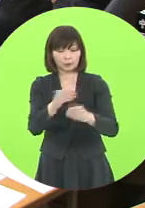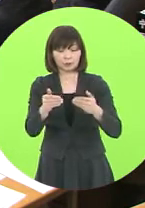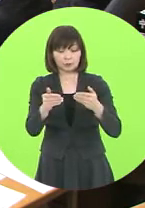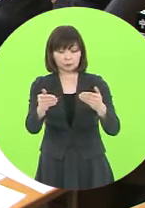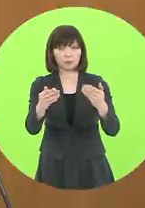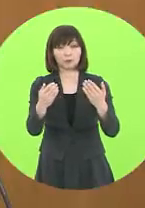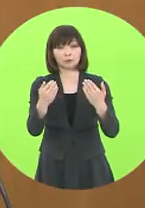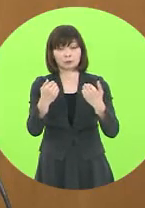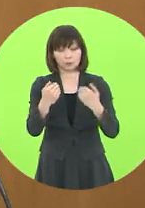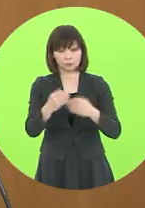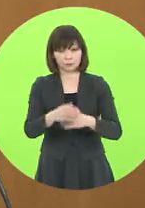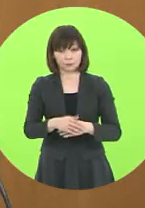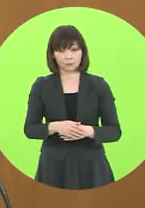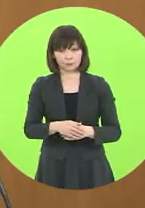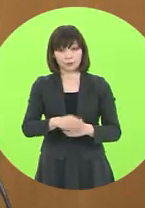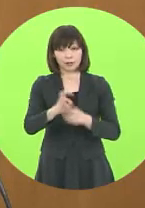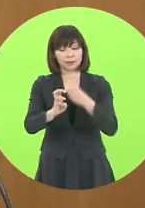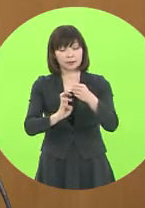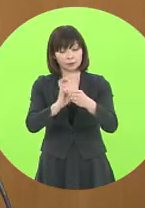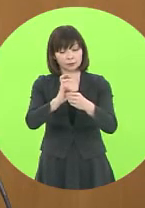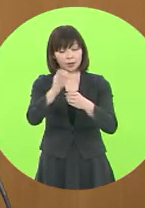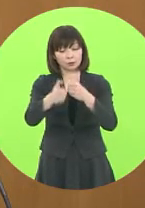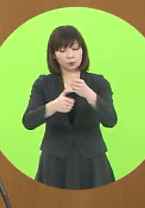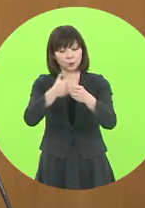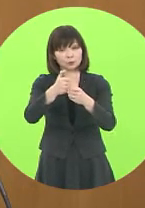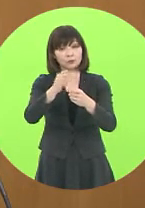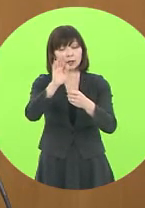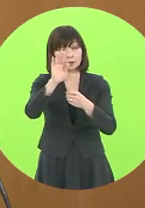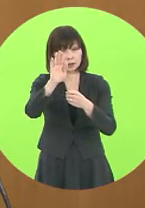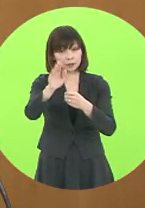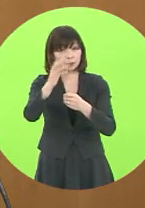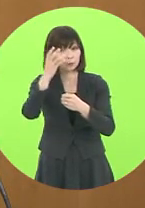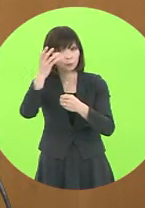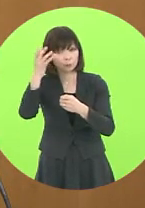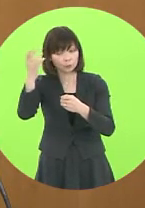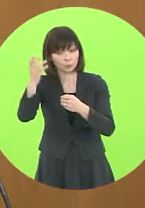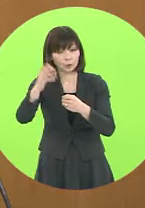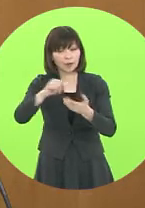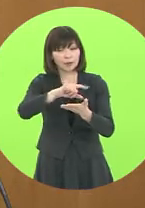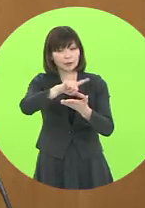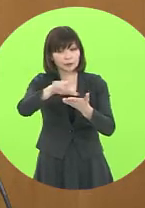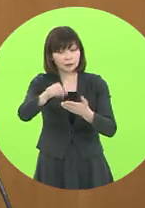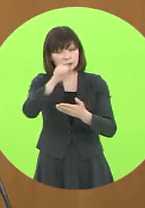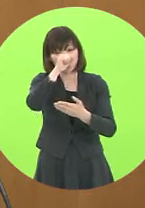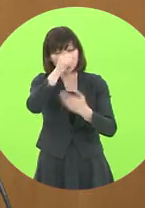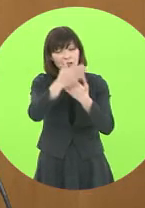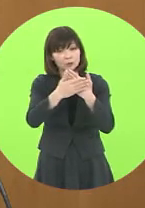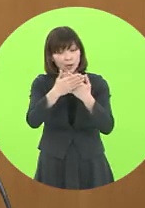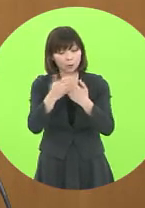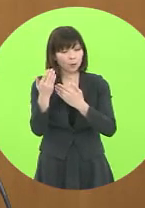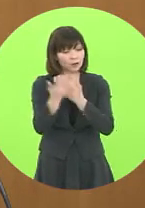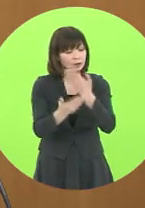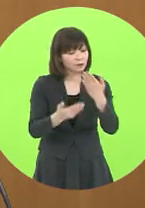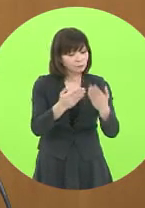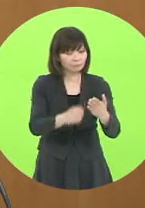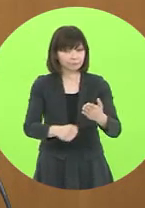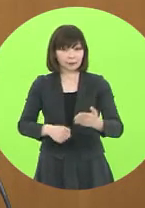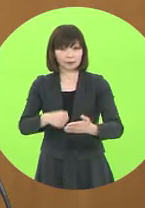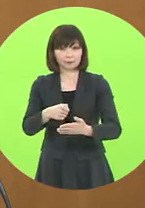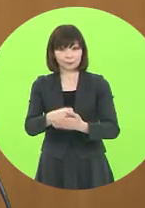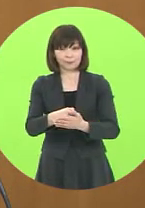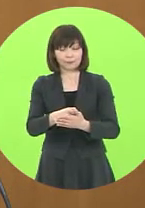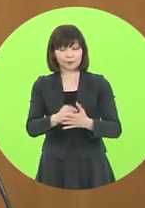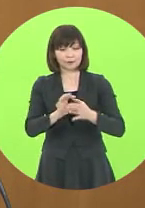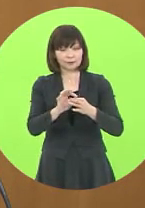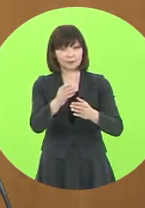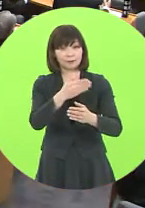必要があります。30年、50年先を展望し、地域の価値をしっかりと引き継ぐ覚悟を持って、持続可能な中